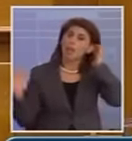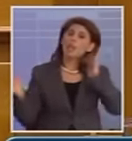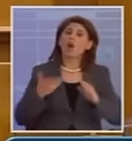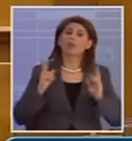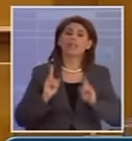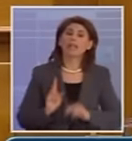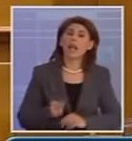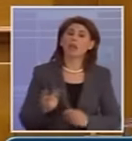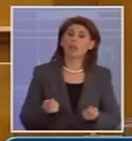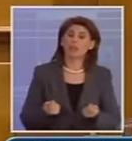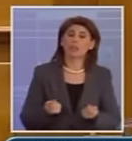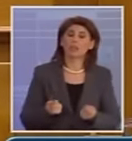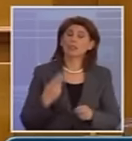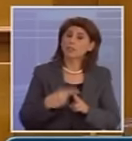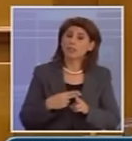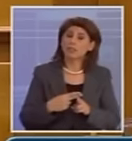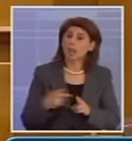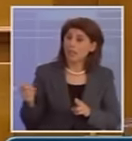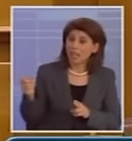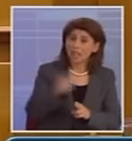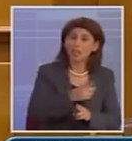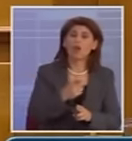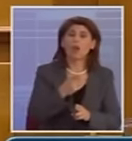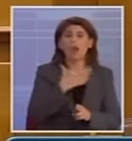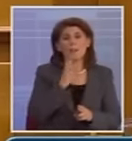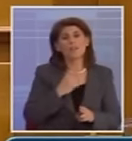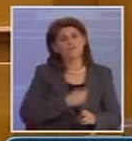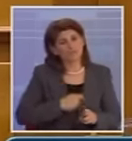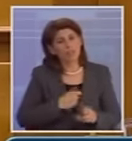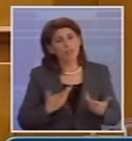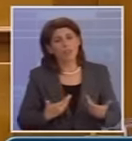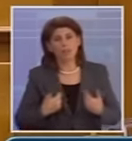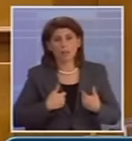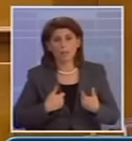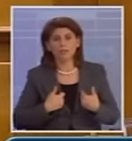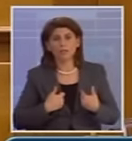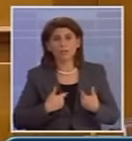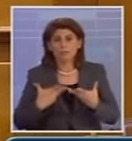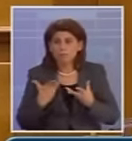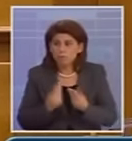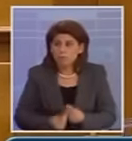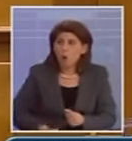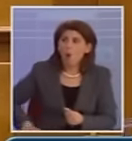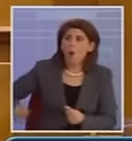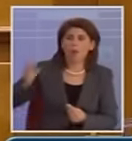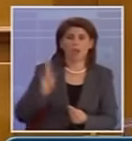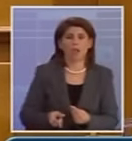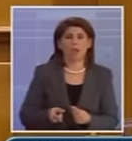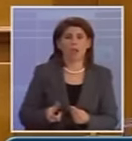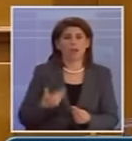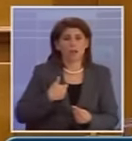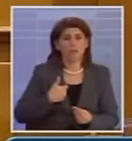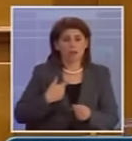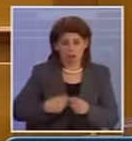συμβεί. Σημασία έχει ότι αυτό που για εκείνους θα είναι απλώς δυσάρεστο, για μας μπορεί να είναι ολέθριο. Και εμένα η χώρα